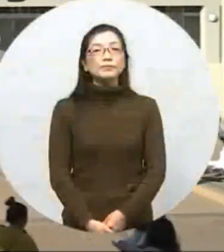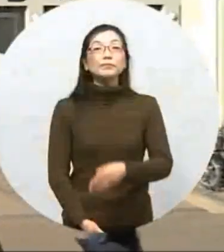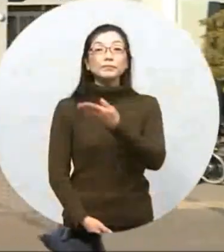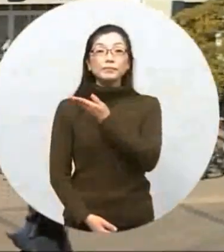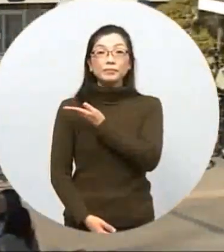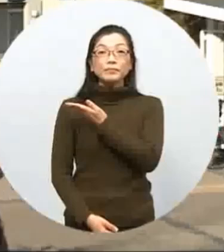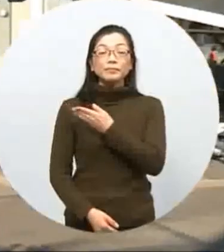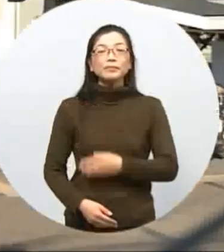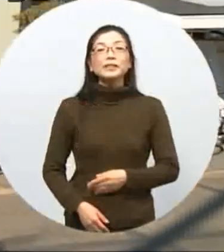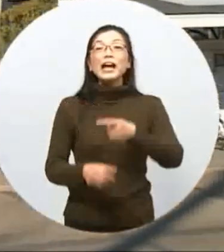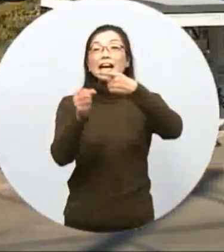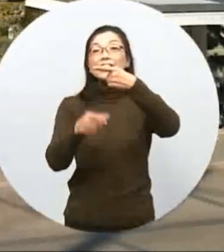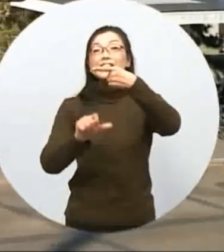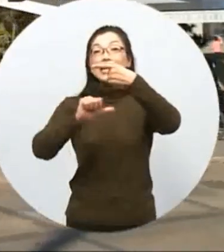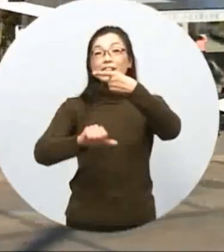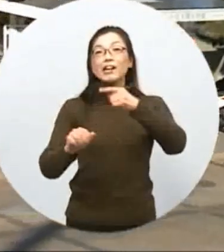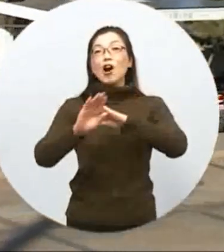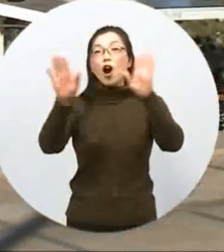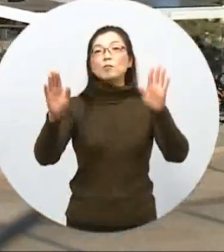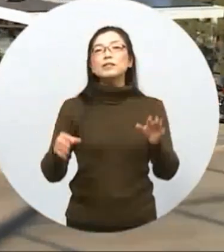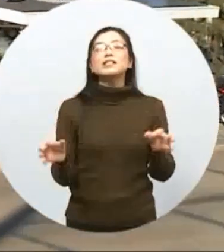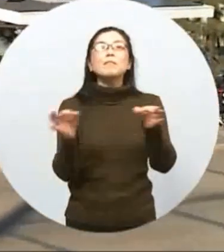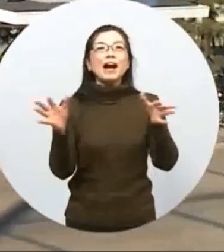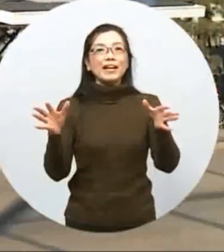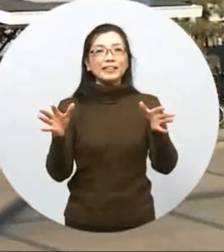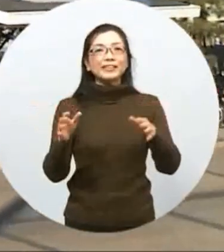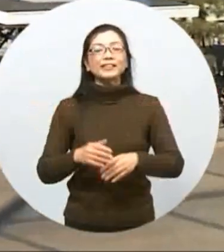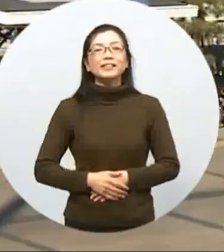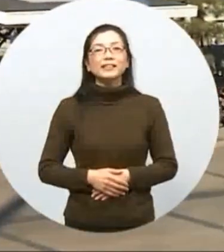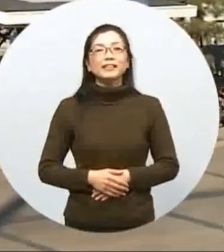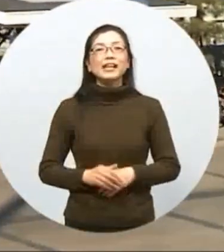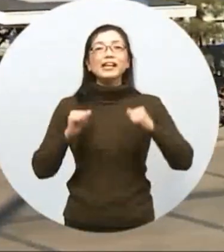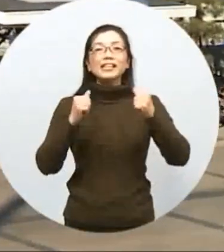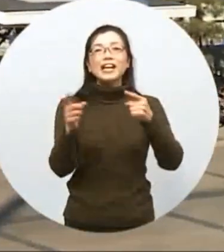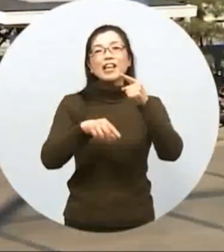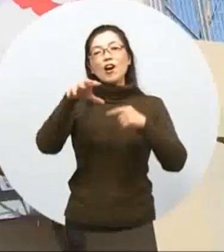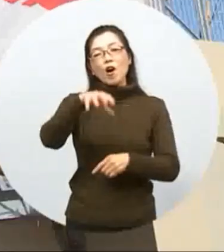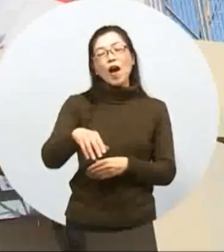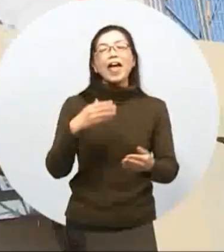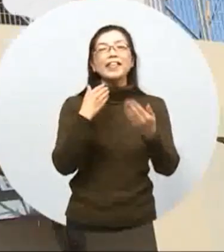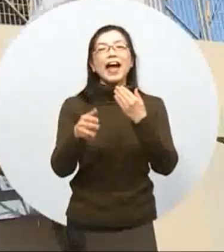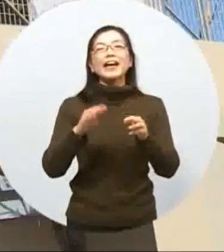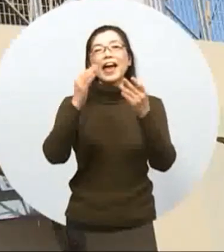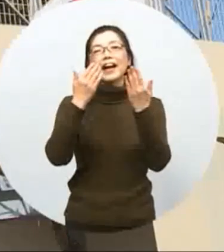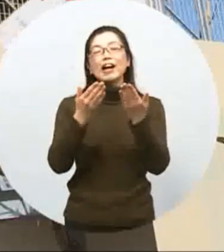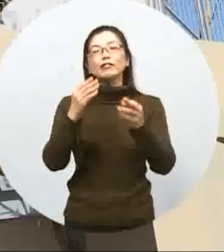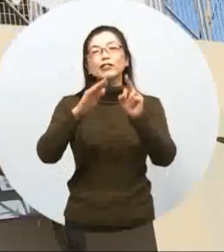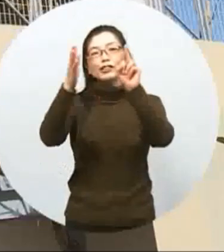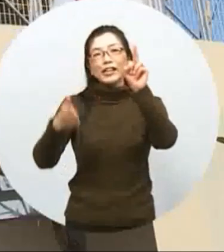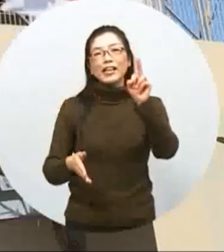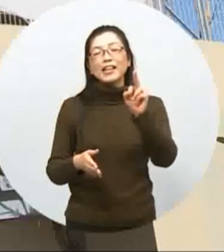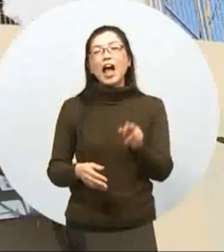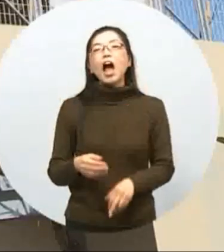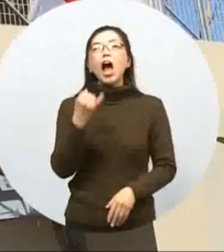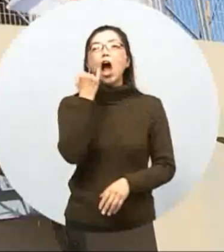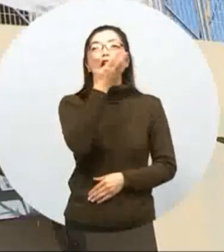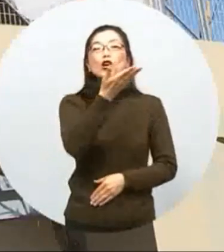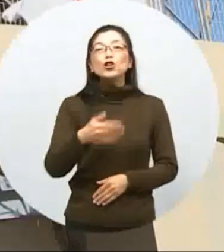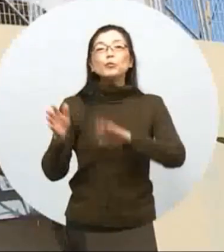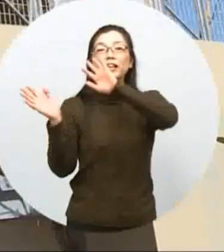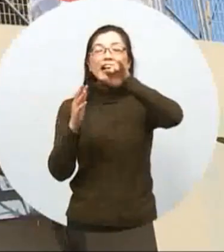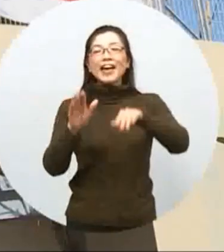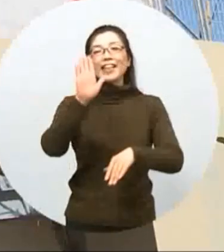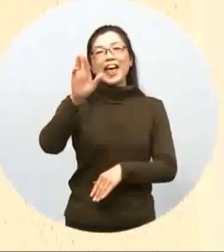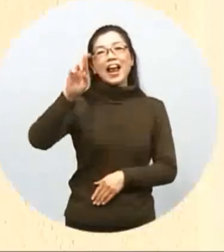こちらは1月5日にオープンしたばかりの茅ヶ崎公園体験学習センター海風テラス。